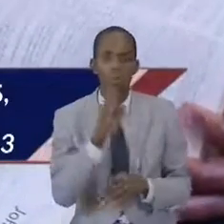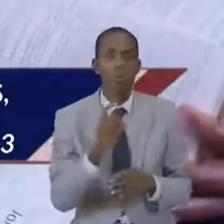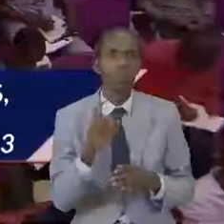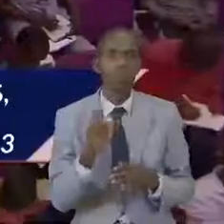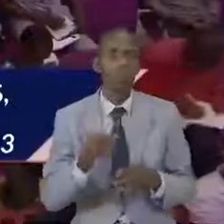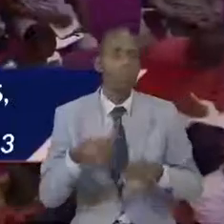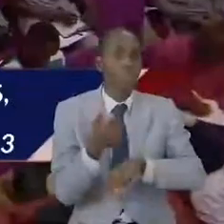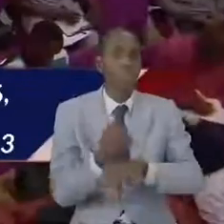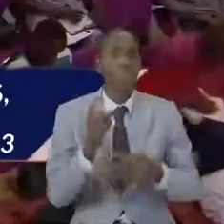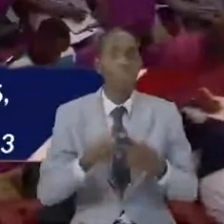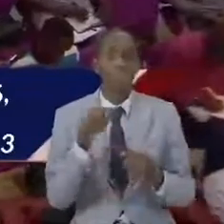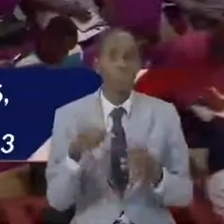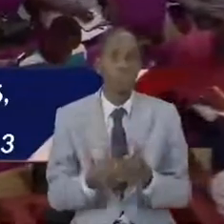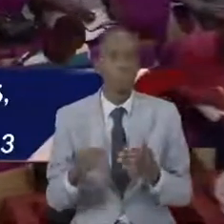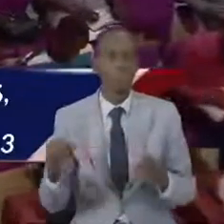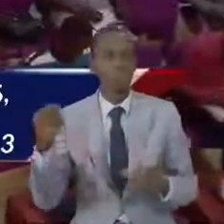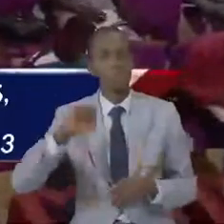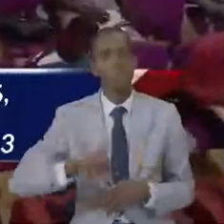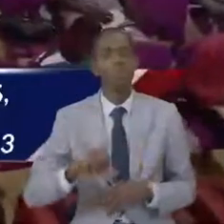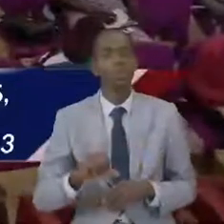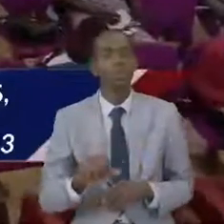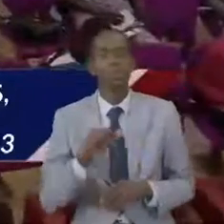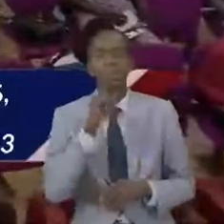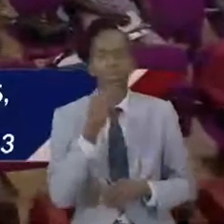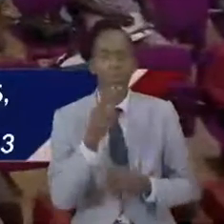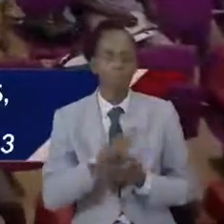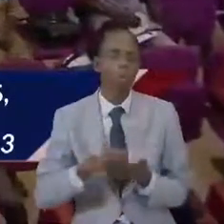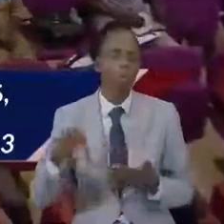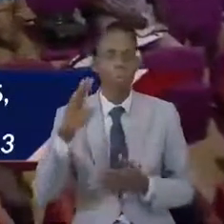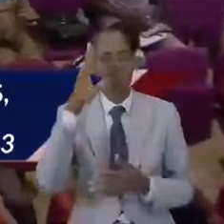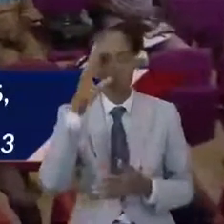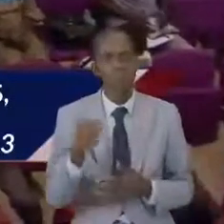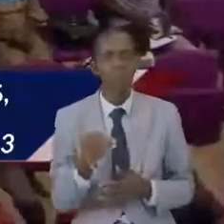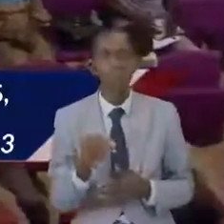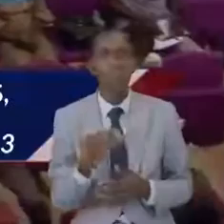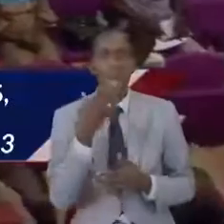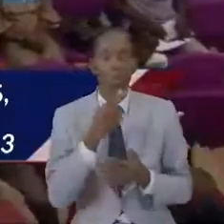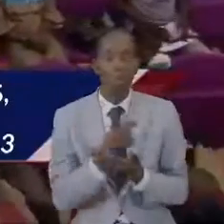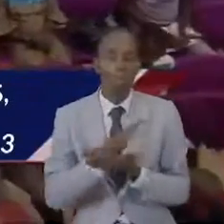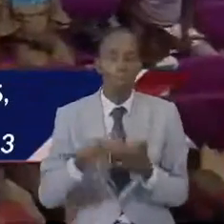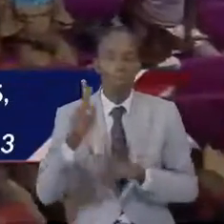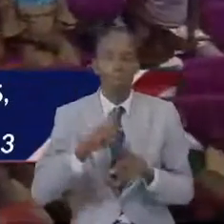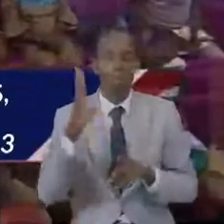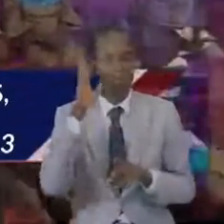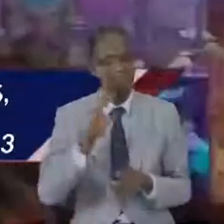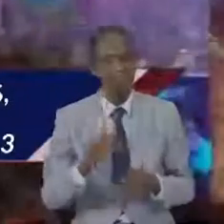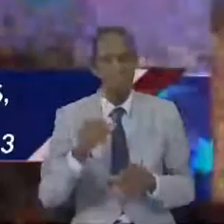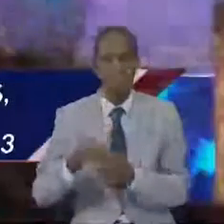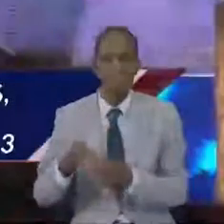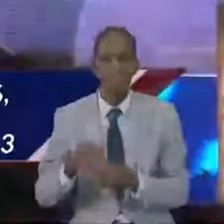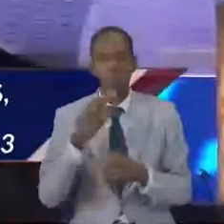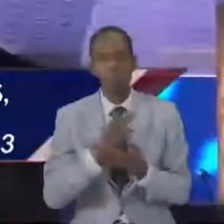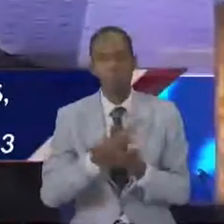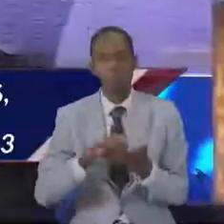des impies qui changent la grâce de notre Dieu en dissolution les hommes